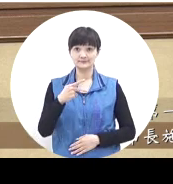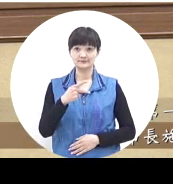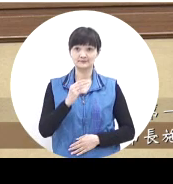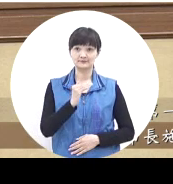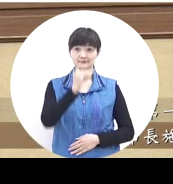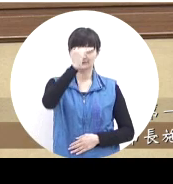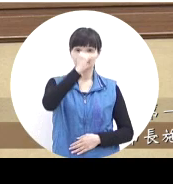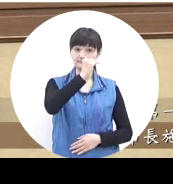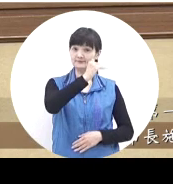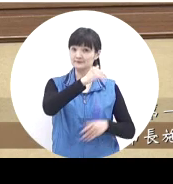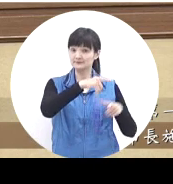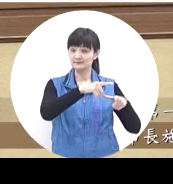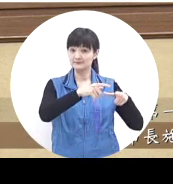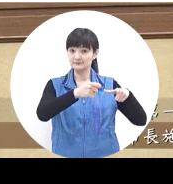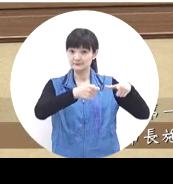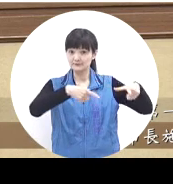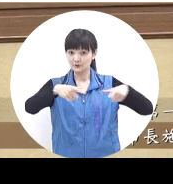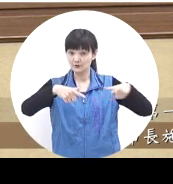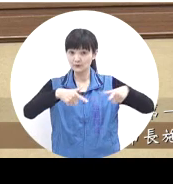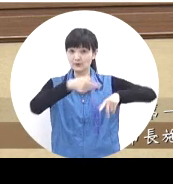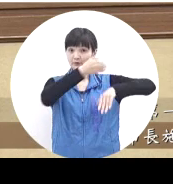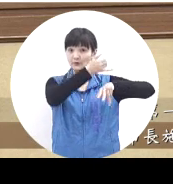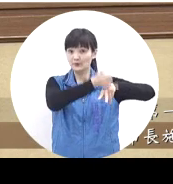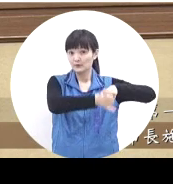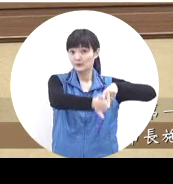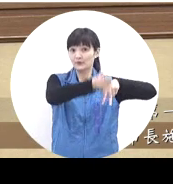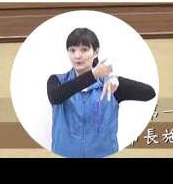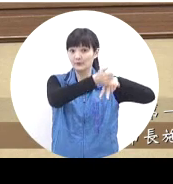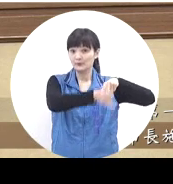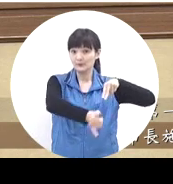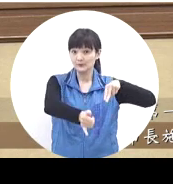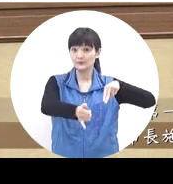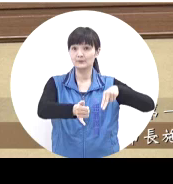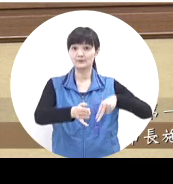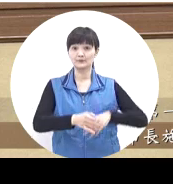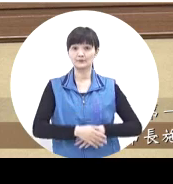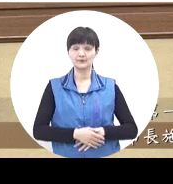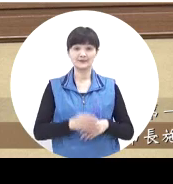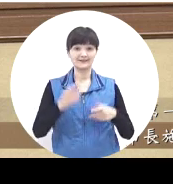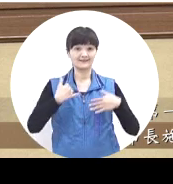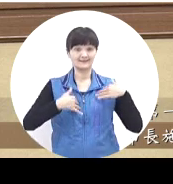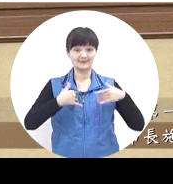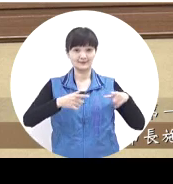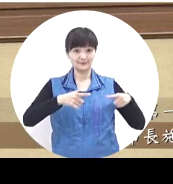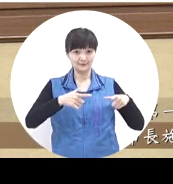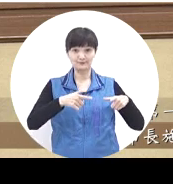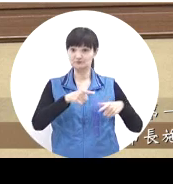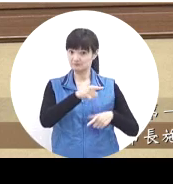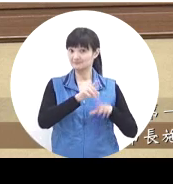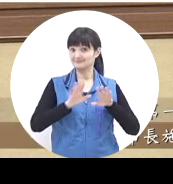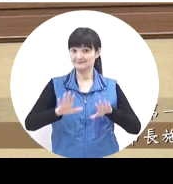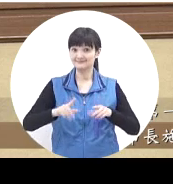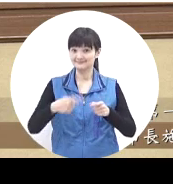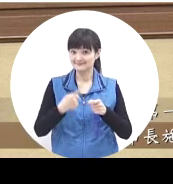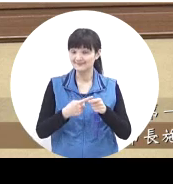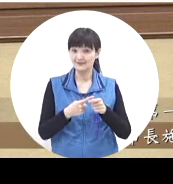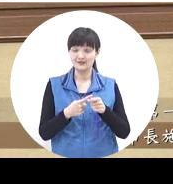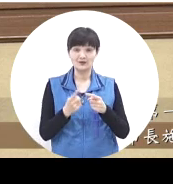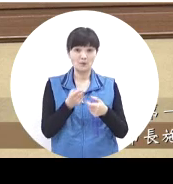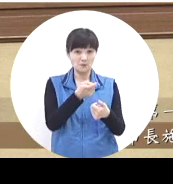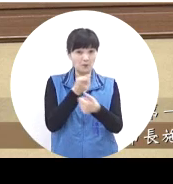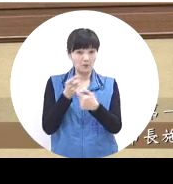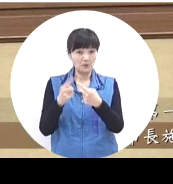都会公园的6RT 熊获胜乐园，在今年也吸引了满满的都市